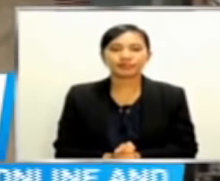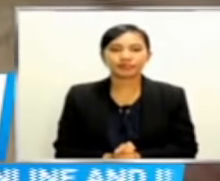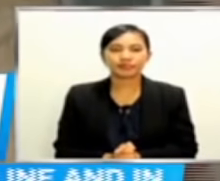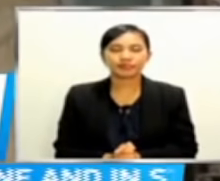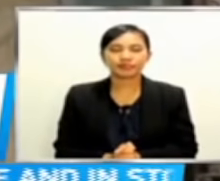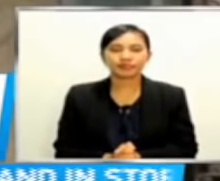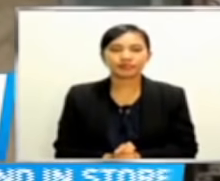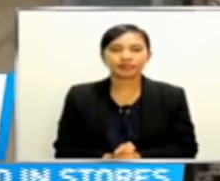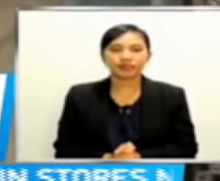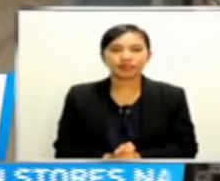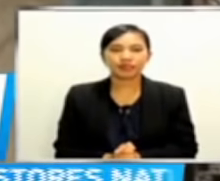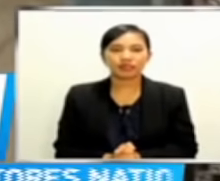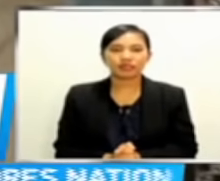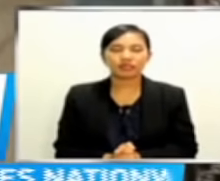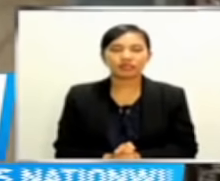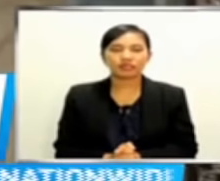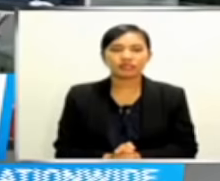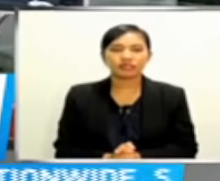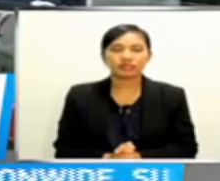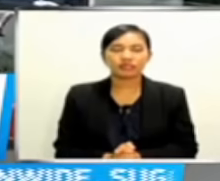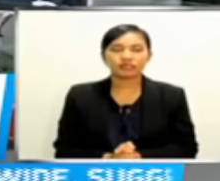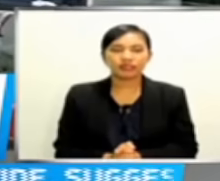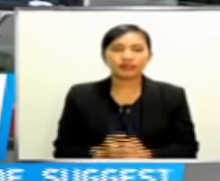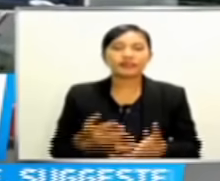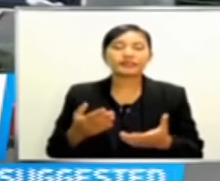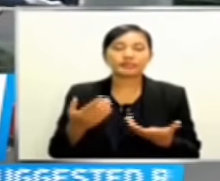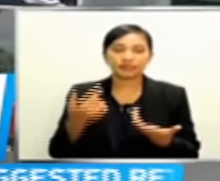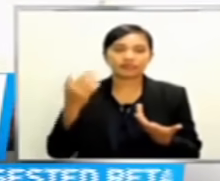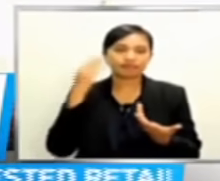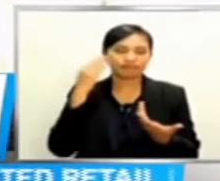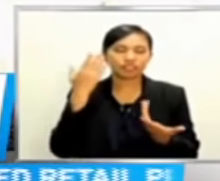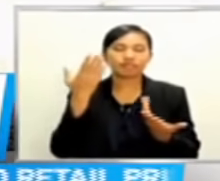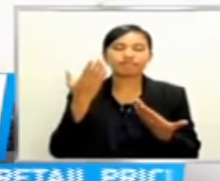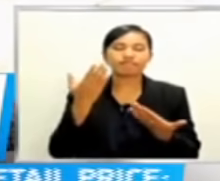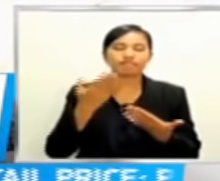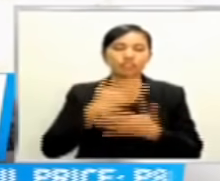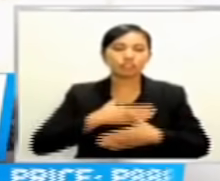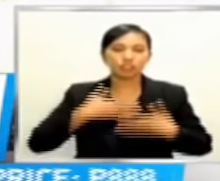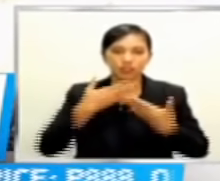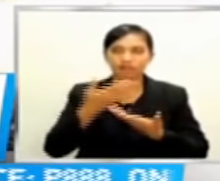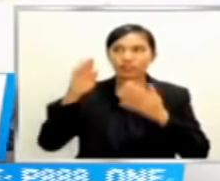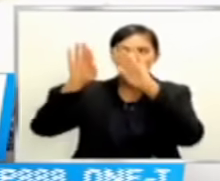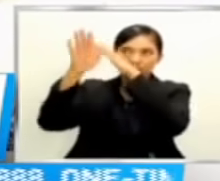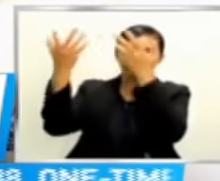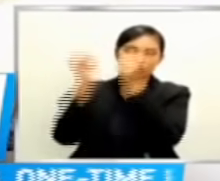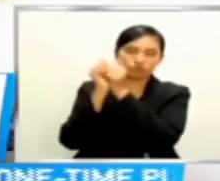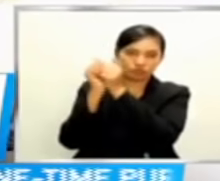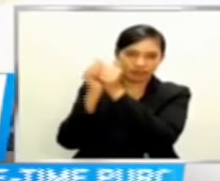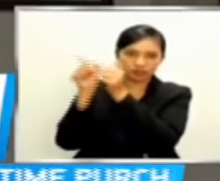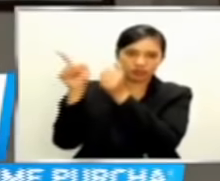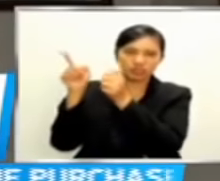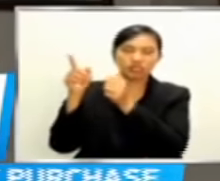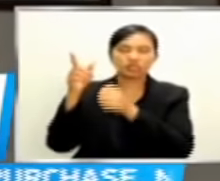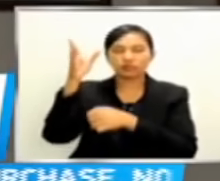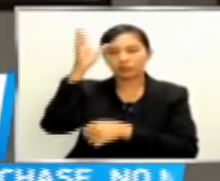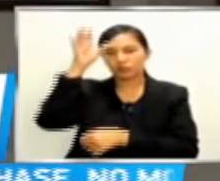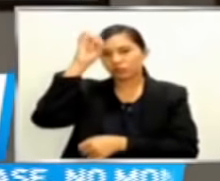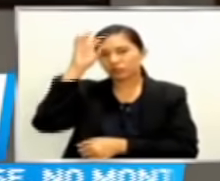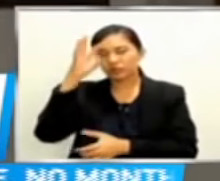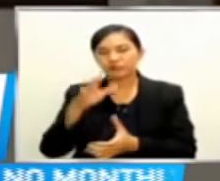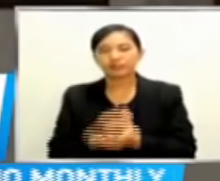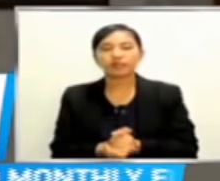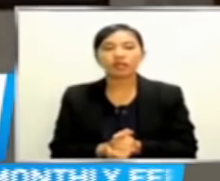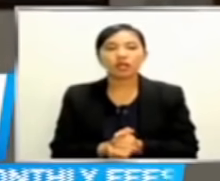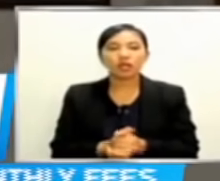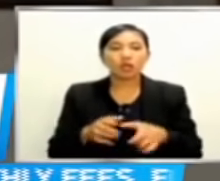just enjoy the moment there. Nagluksa rin si Annie Matundin sa pagpanaw ng mister na si Corporal